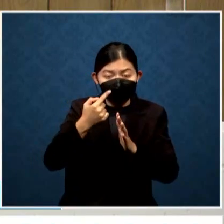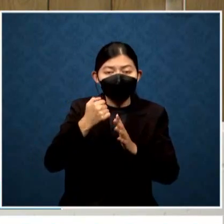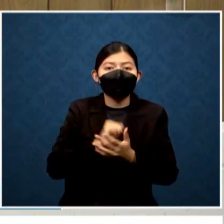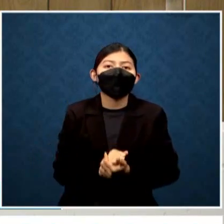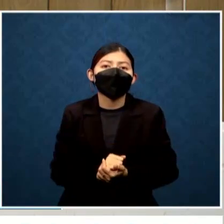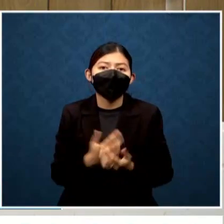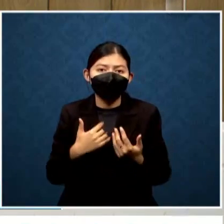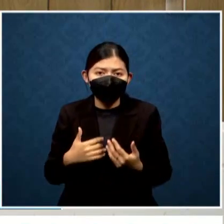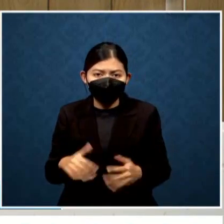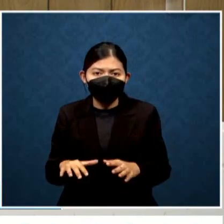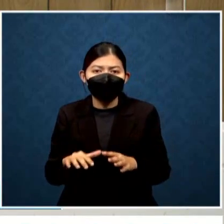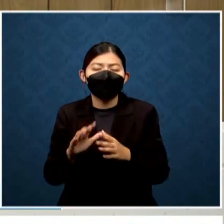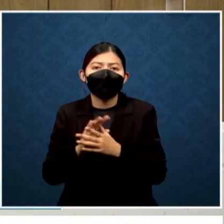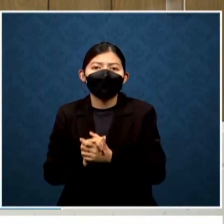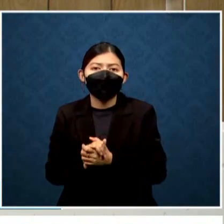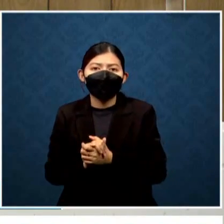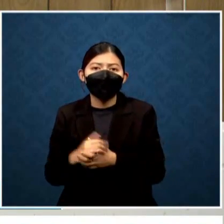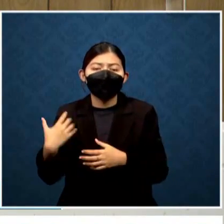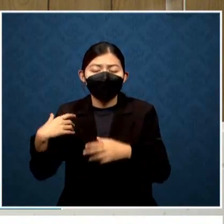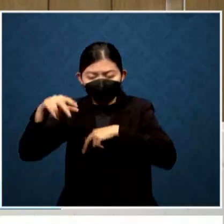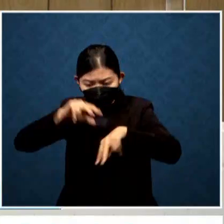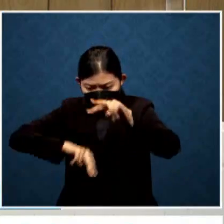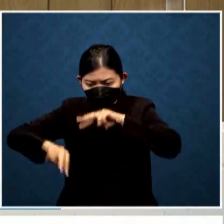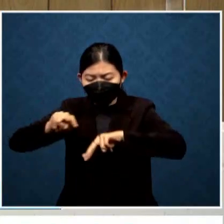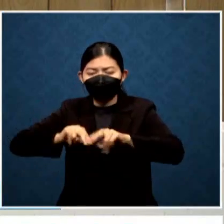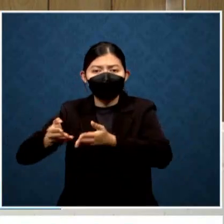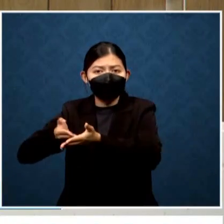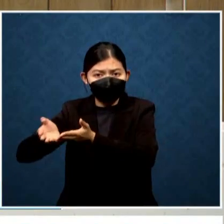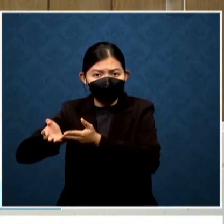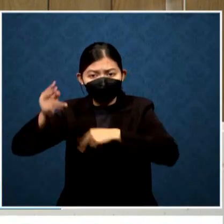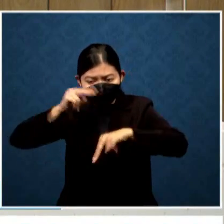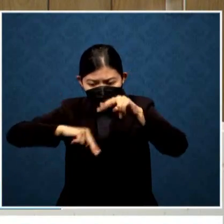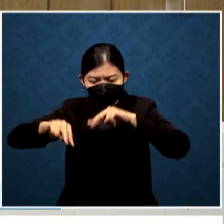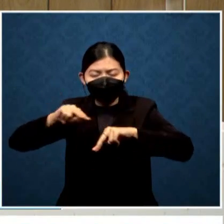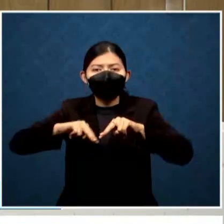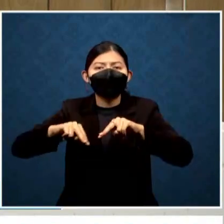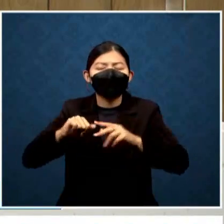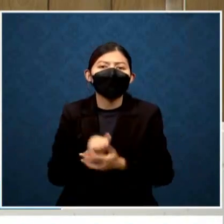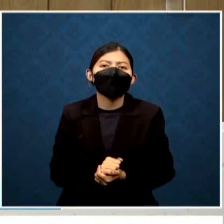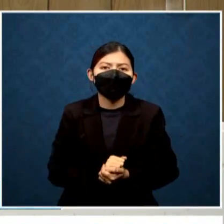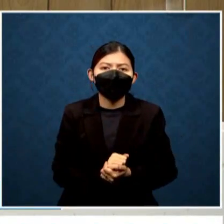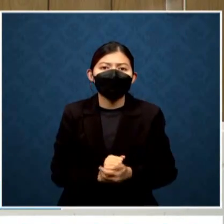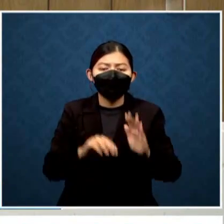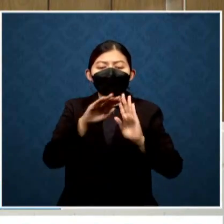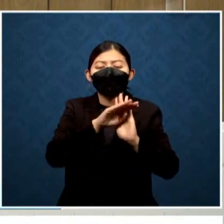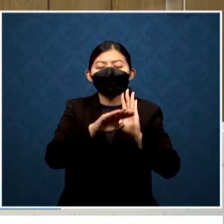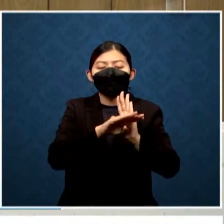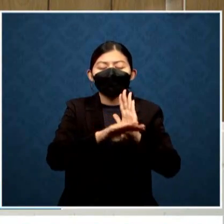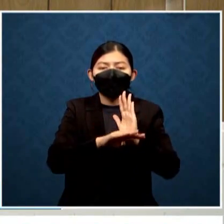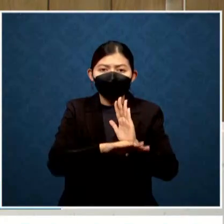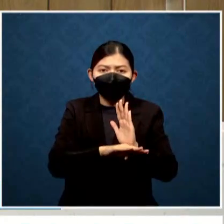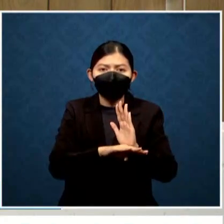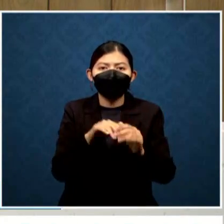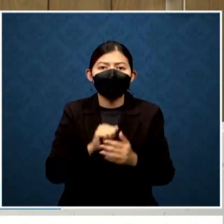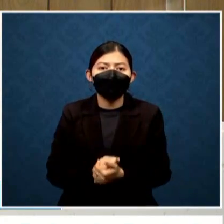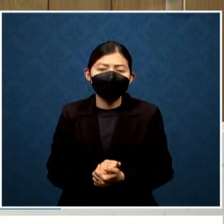ไปฝ่ายปกครองมันก็คงจะต้องมีความรับผิดชอบกันนั่นคือสิ่งที่เกิดขึ้นปฐมเลยนะ